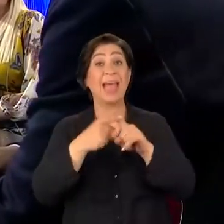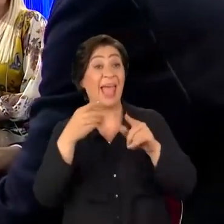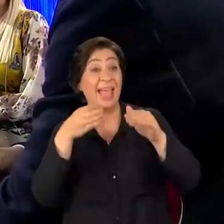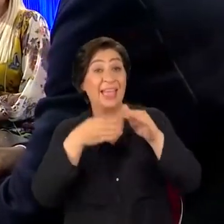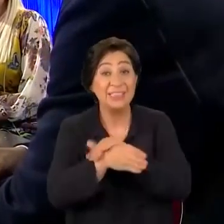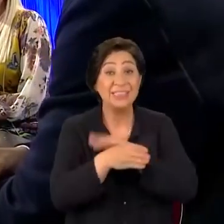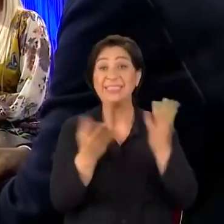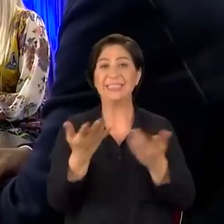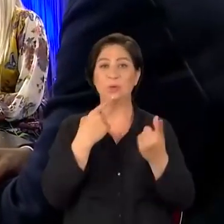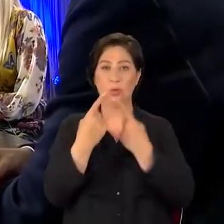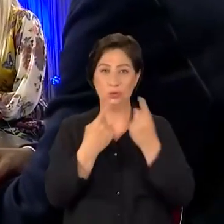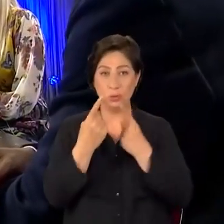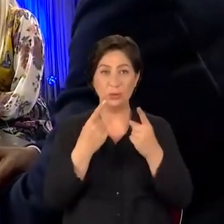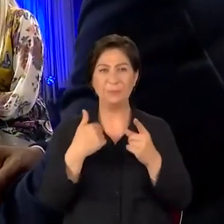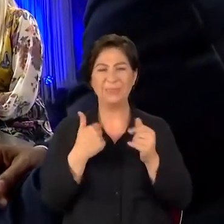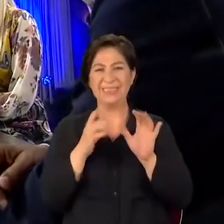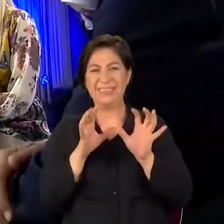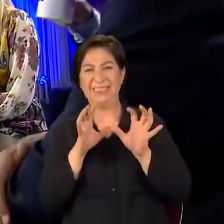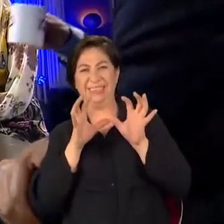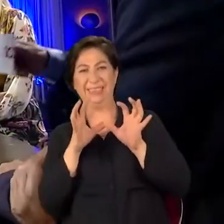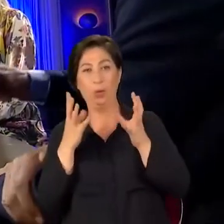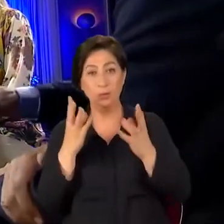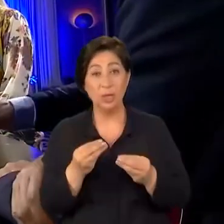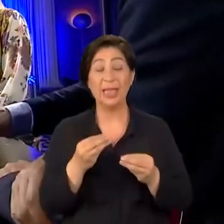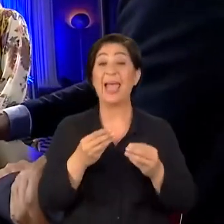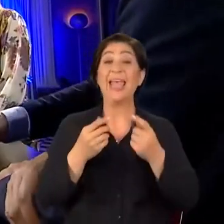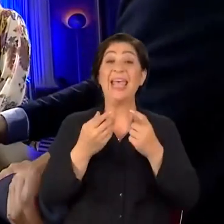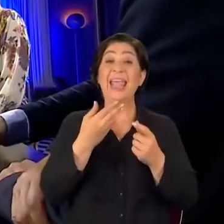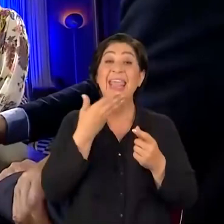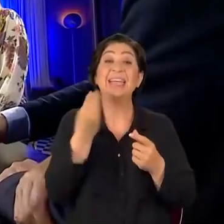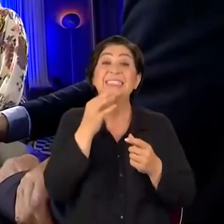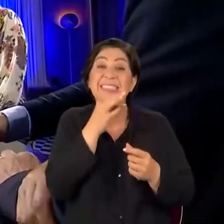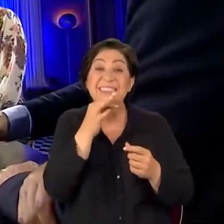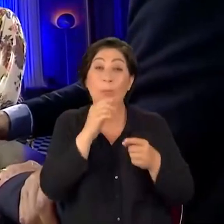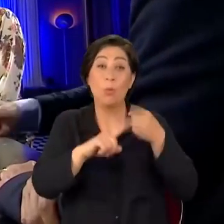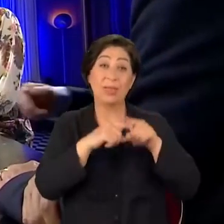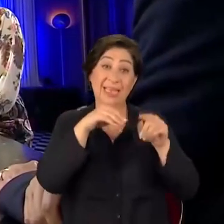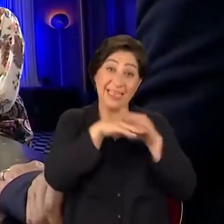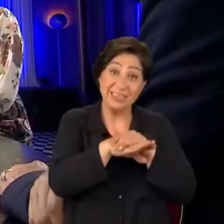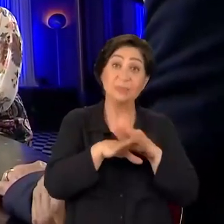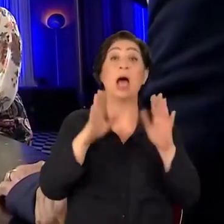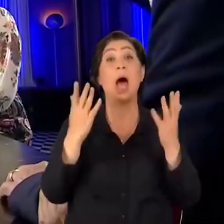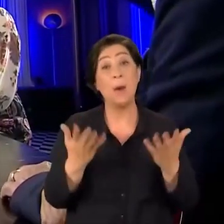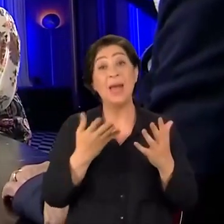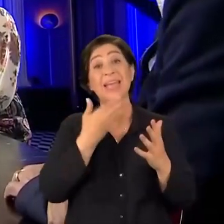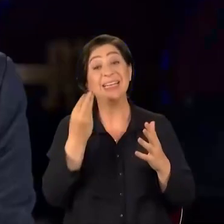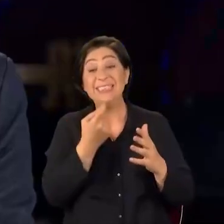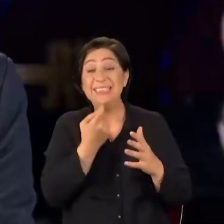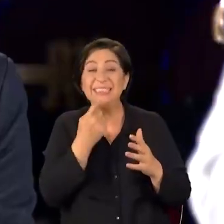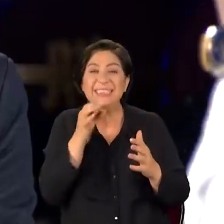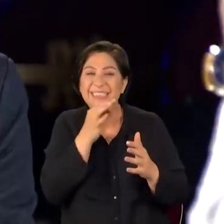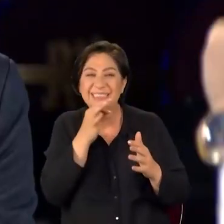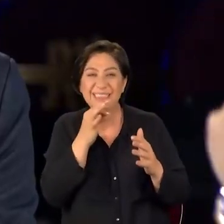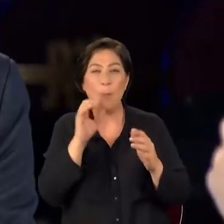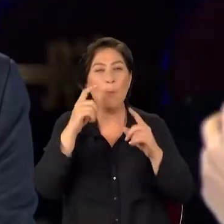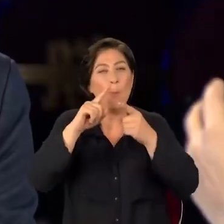söz ettik. Ben biraz irite edici de olsa ergenlikte politikaya girdiğimizi ama ergenlikte girdiğimiz politikada,